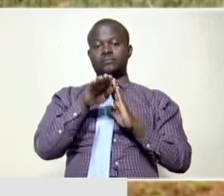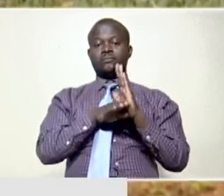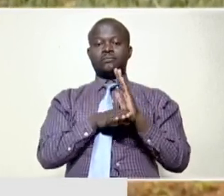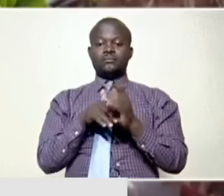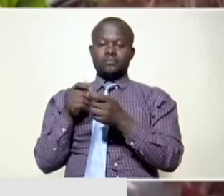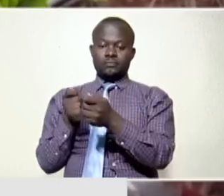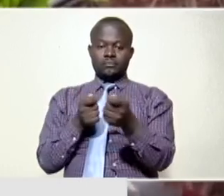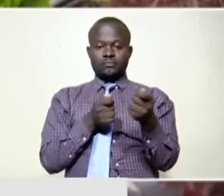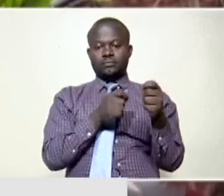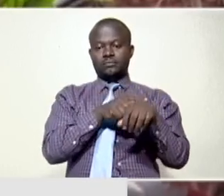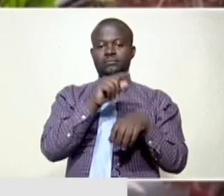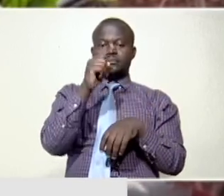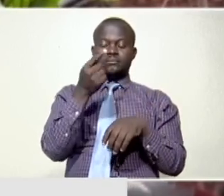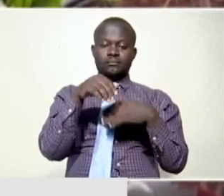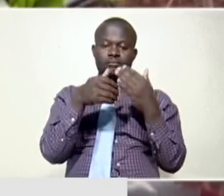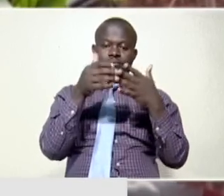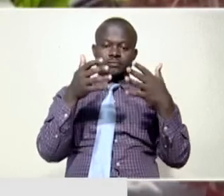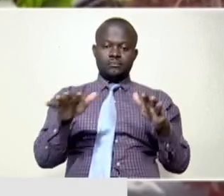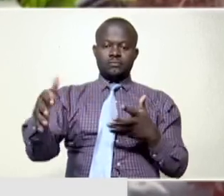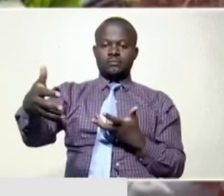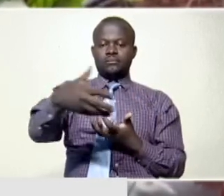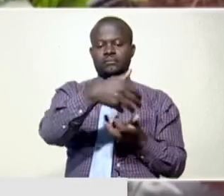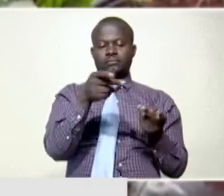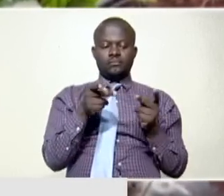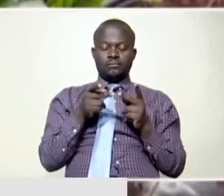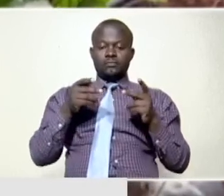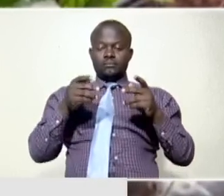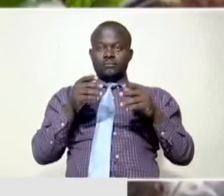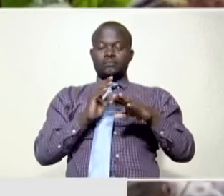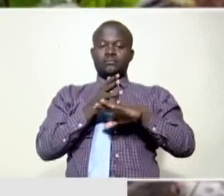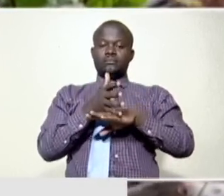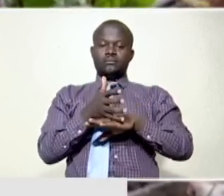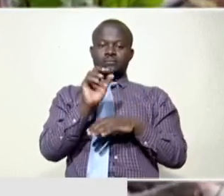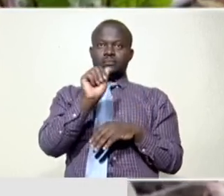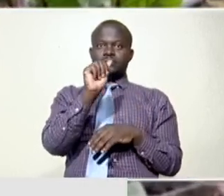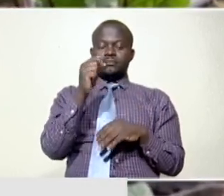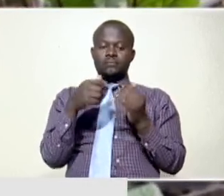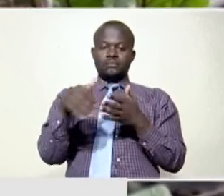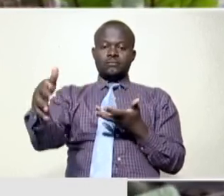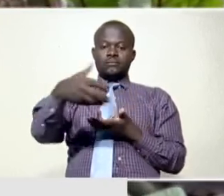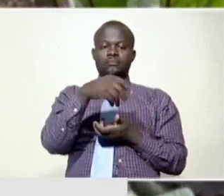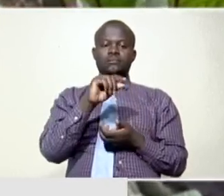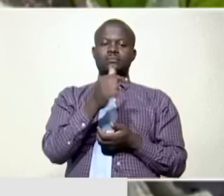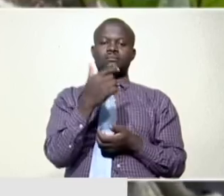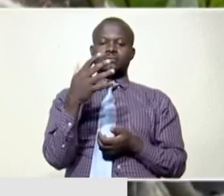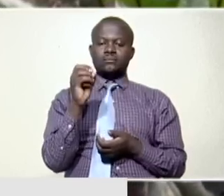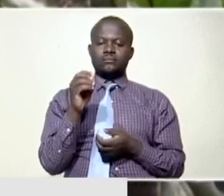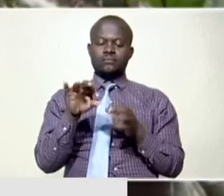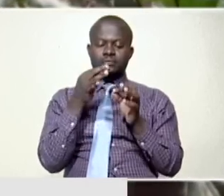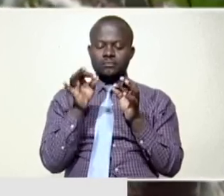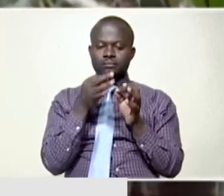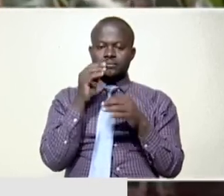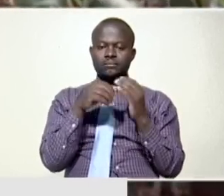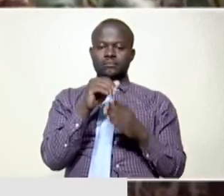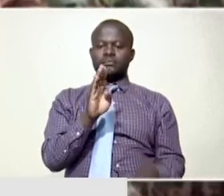kuhira inshuro imwe iri shuri rimaze gusarura. Ahantu hafite ubuso butageze kuri arimwe bahasaruye ibiro 500 by'imboga za